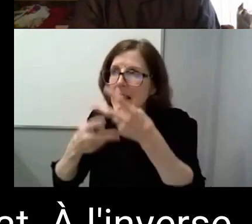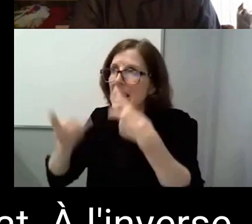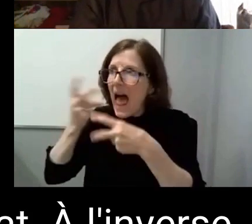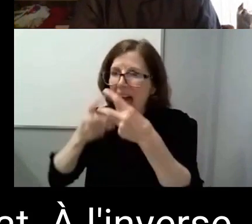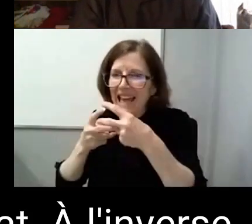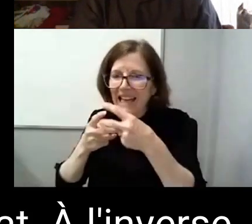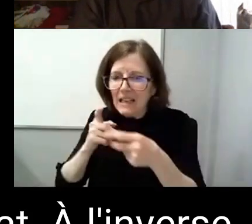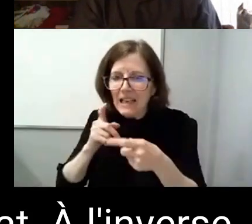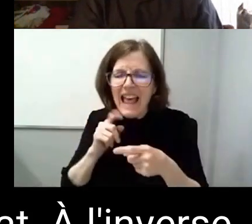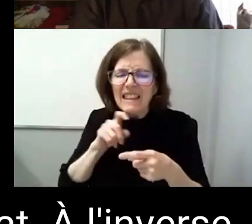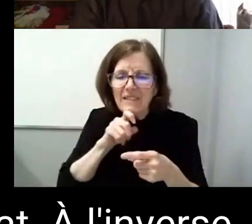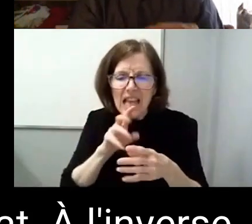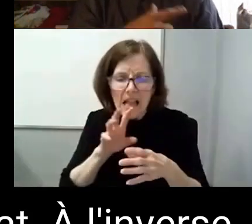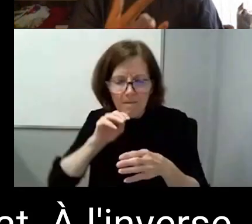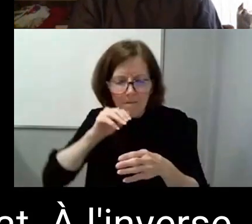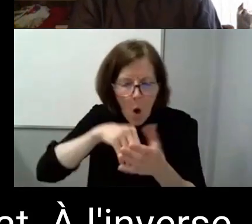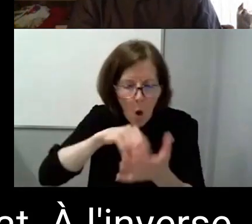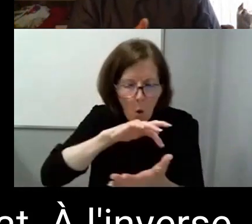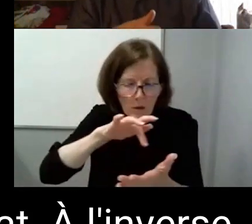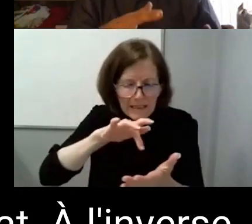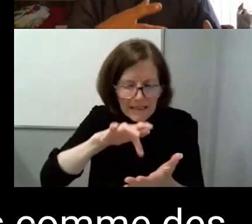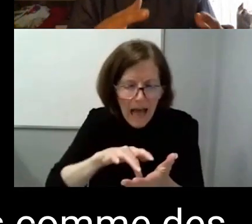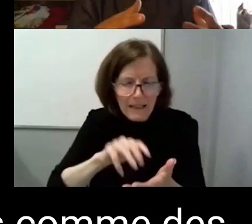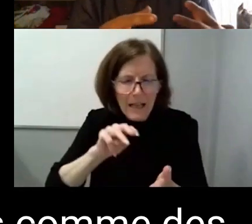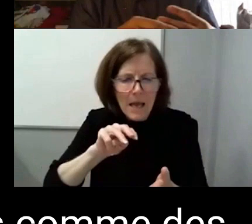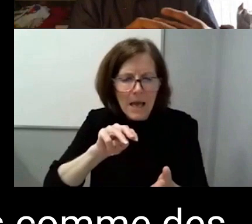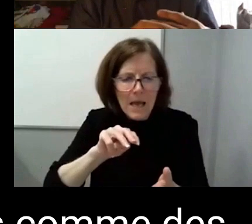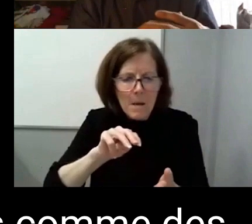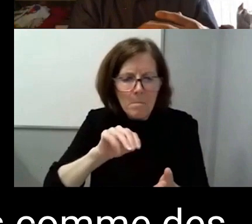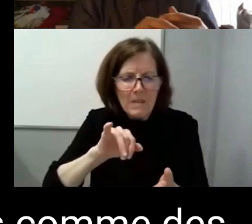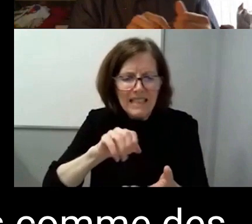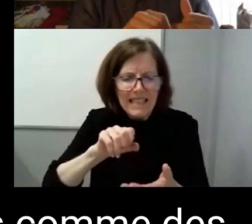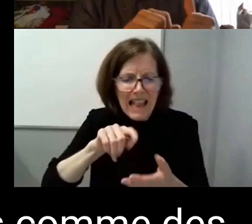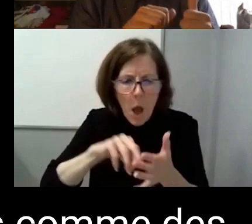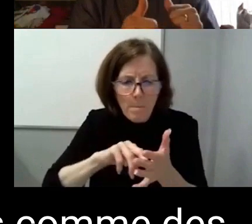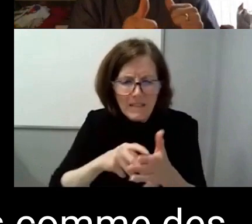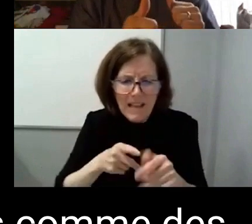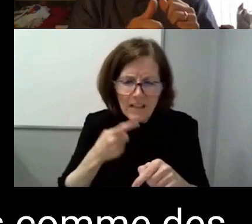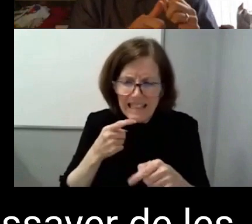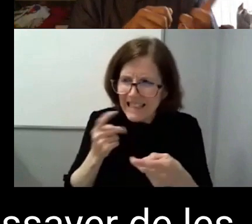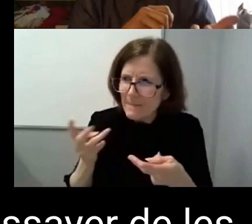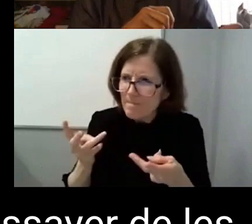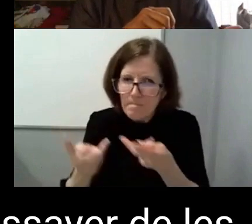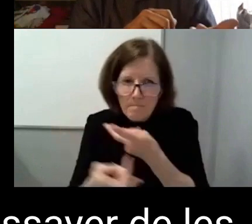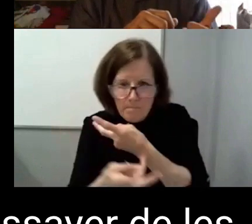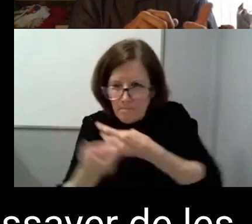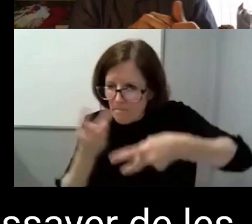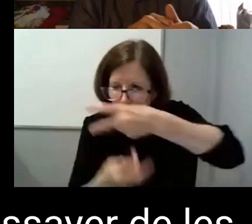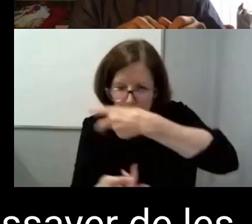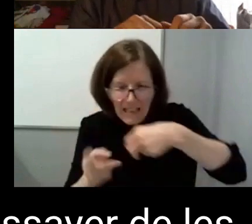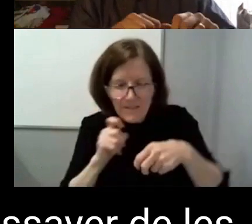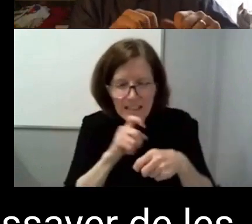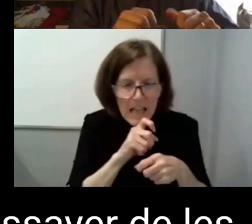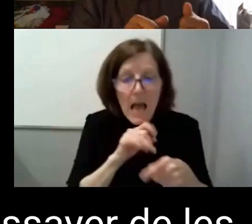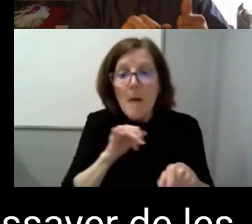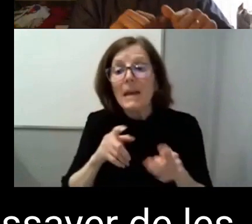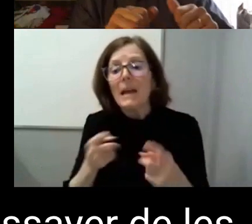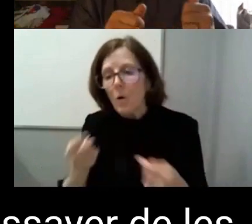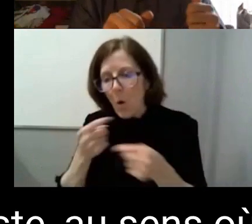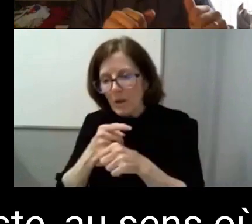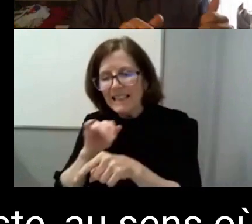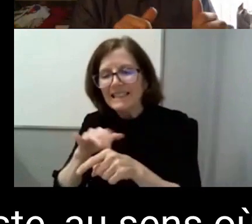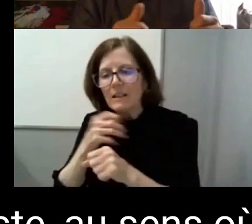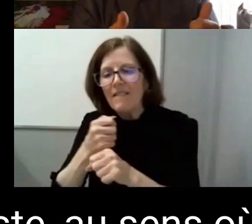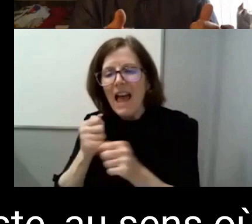mycélium, du substrat. À l'inverse, si on travaille avec des matières grossières comme des branches mortes, des tiges, tout ça, on va essayer